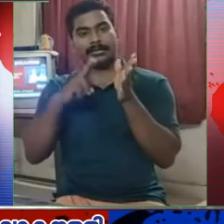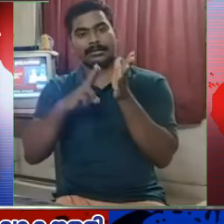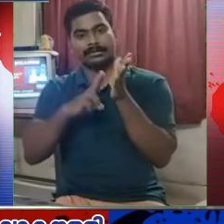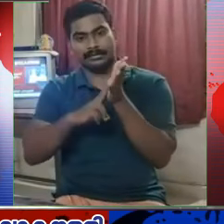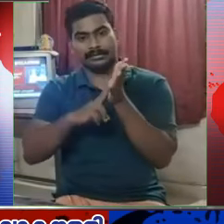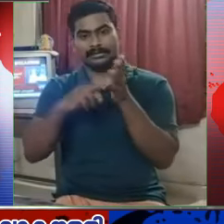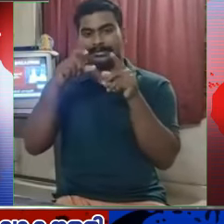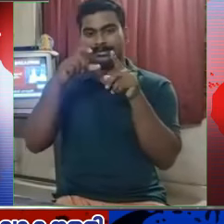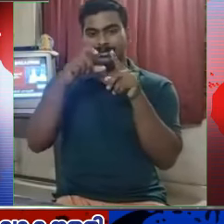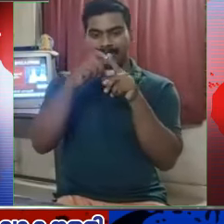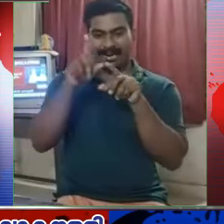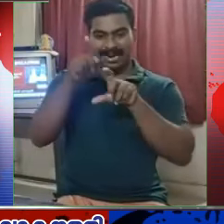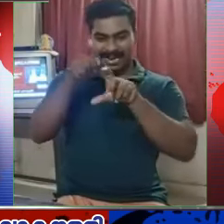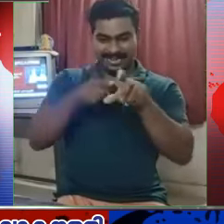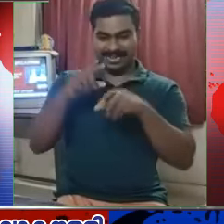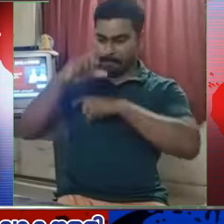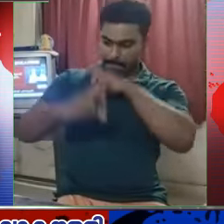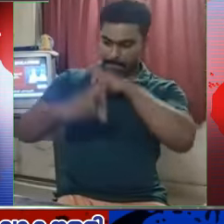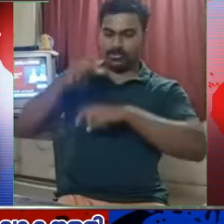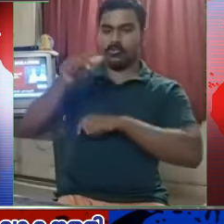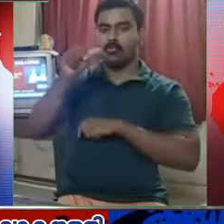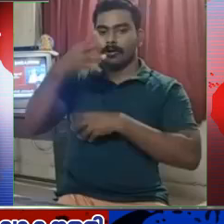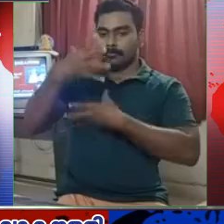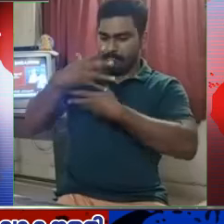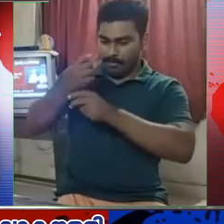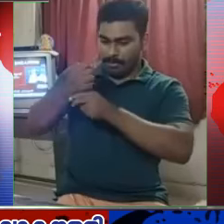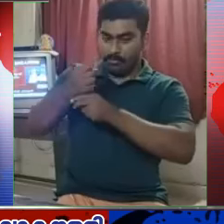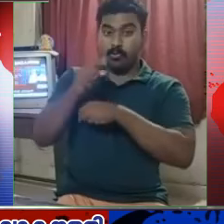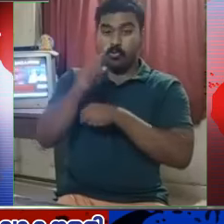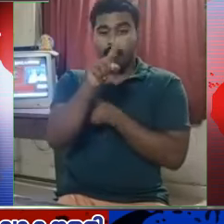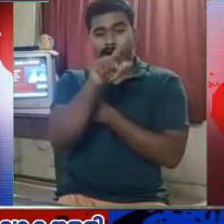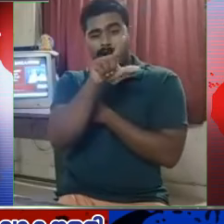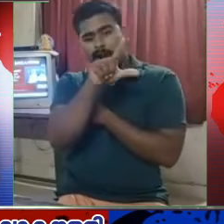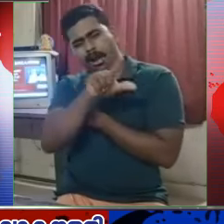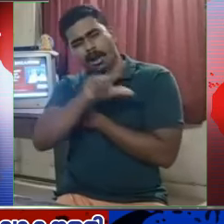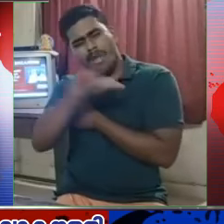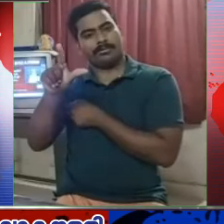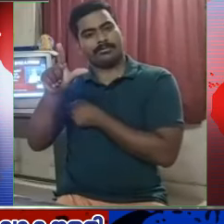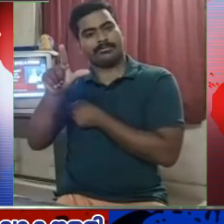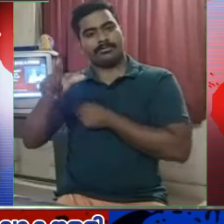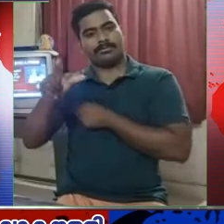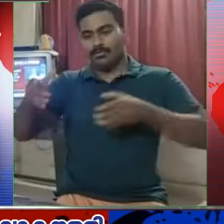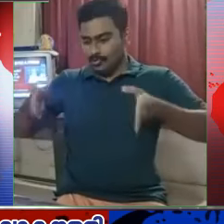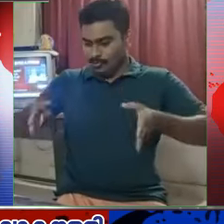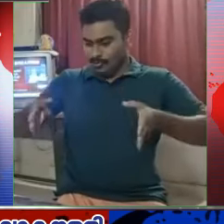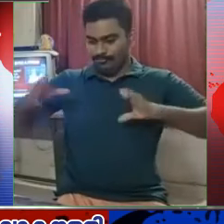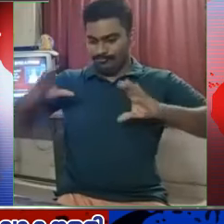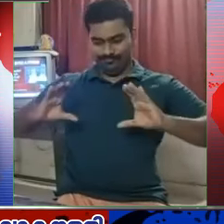ഇപ്പോൾ വെയിലത്ത്